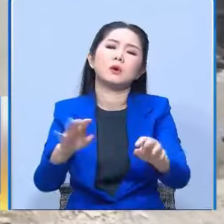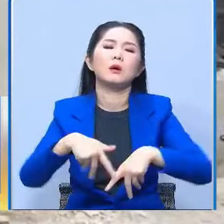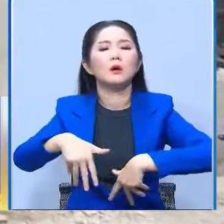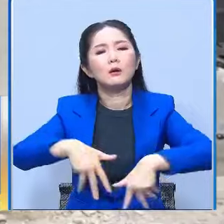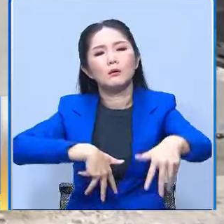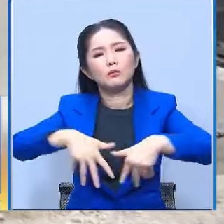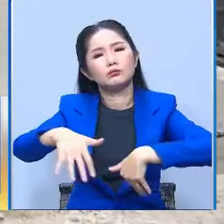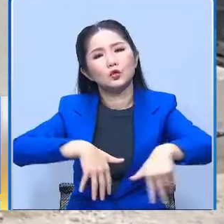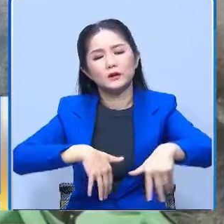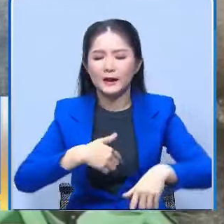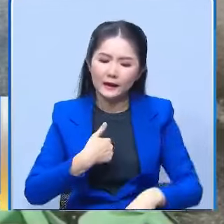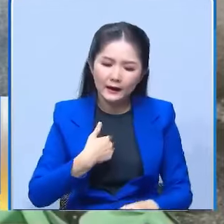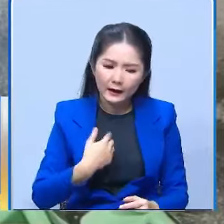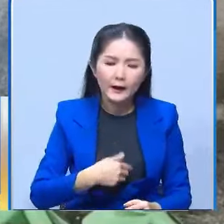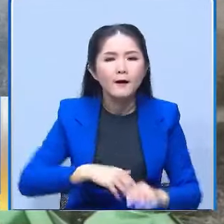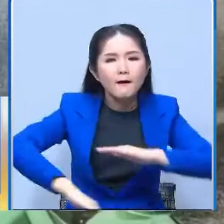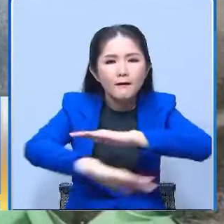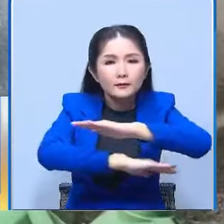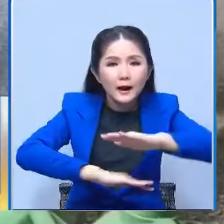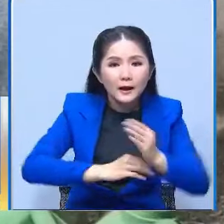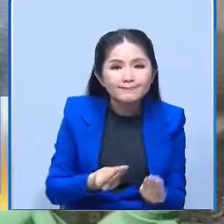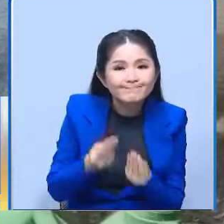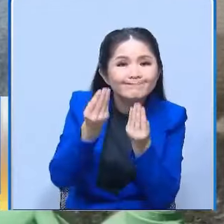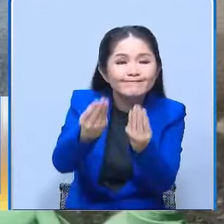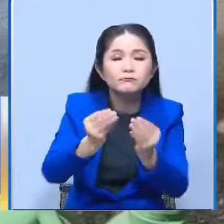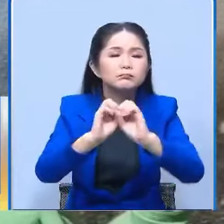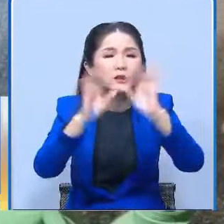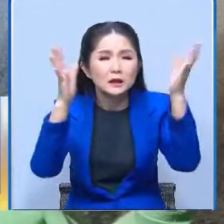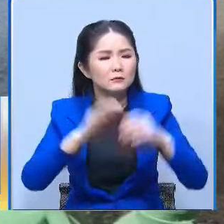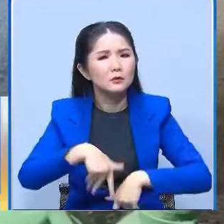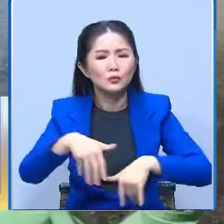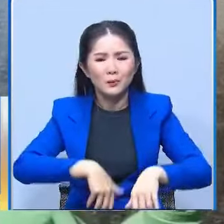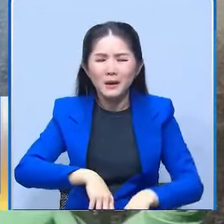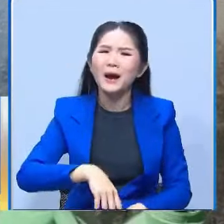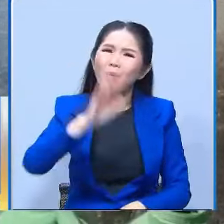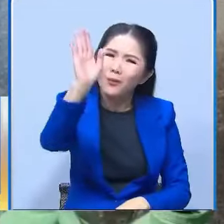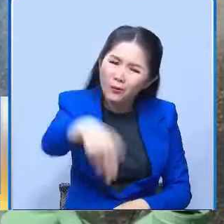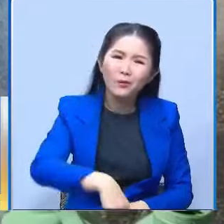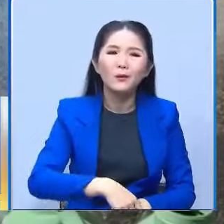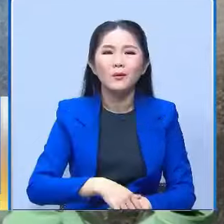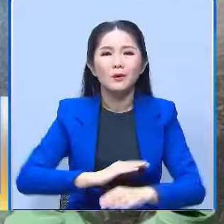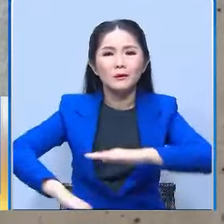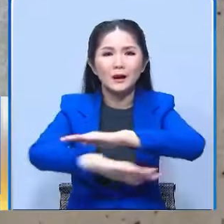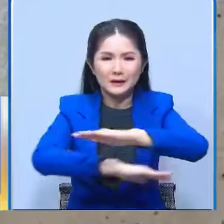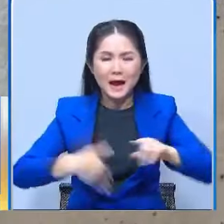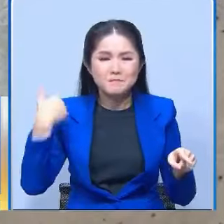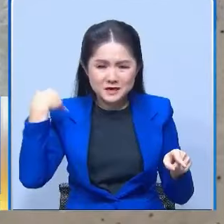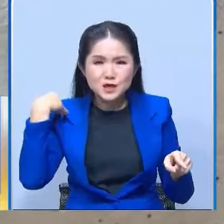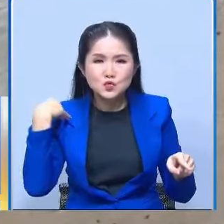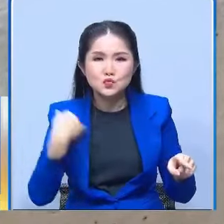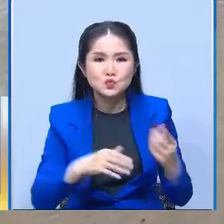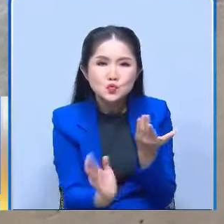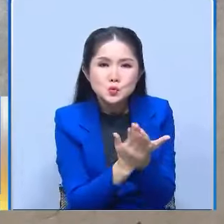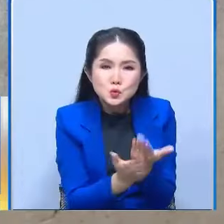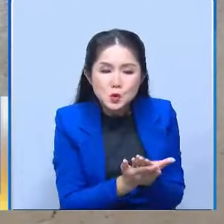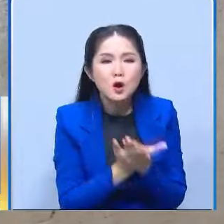ข้อร้องเรียนที่ชัดเจนชาวบ้านบอกเอ้ายังเหลือหลักฐานอีกเพียบเลยทำไมท่านเร่งด่วนสรุปเล่านะหลังจากนี้ชาวบ้าน